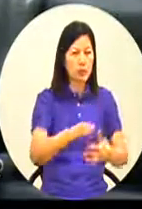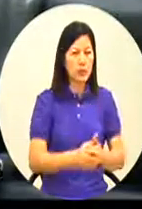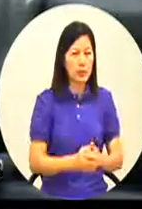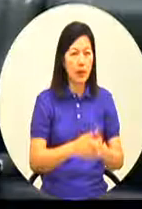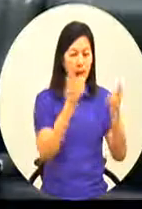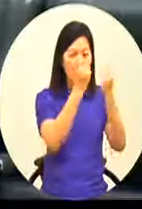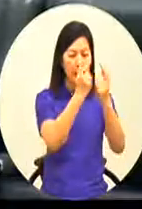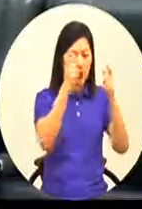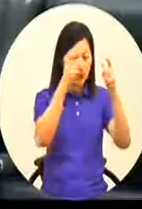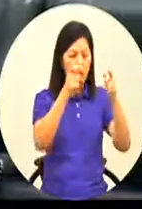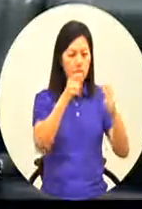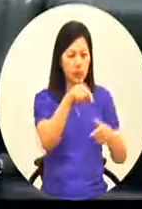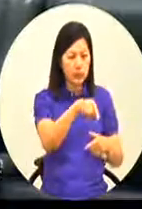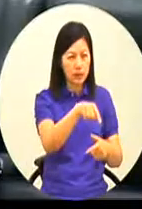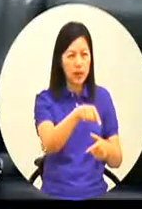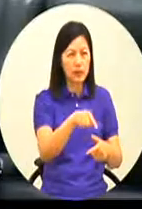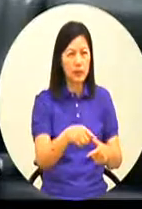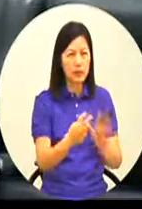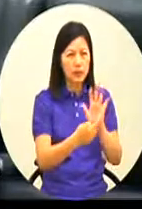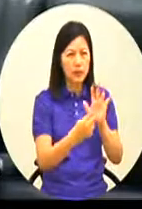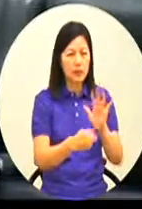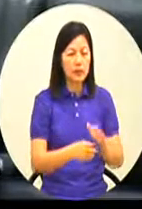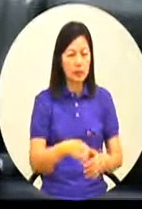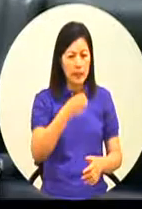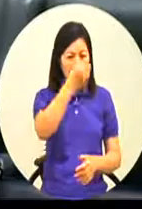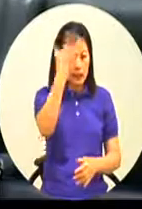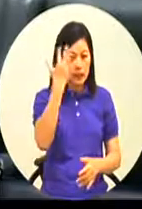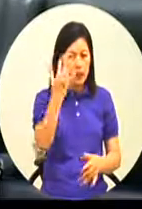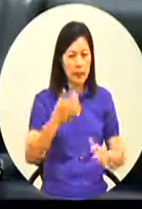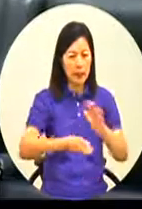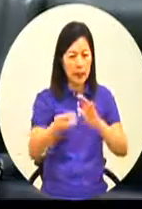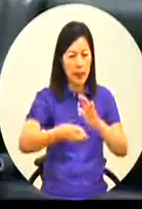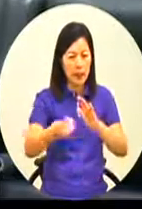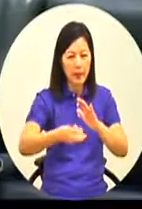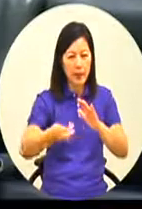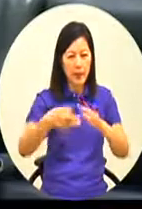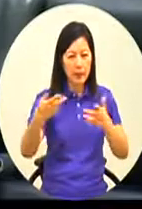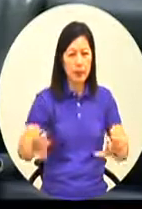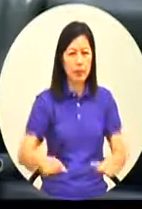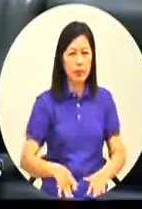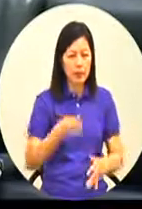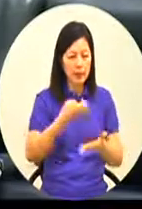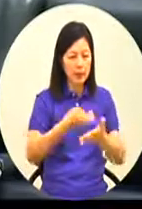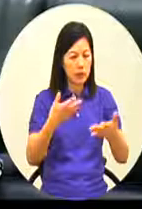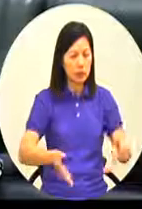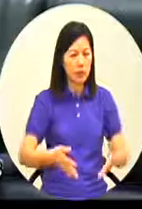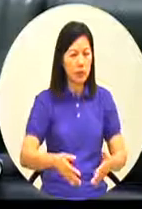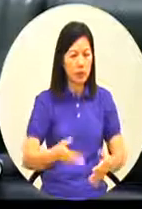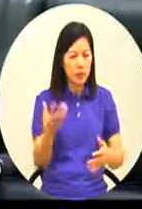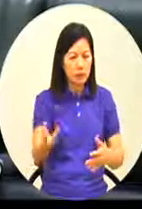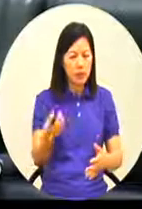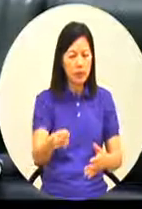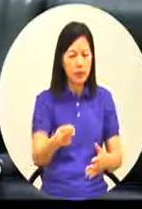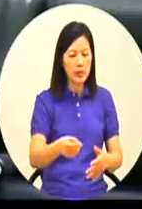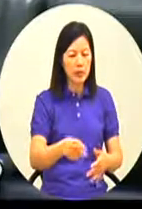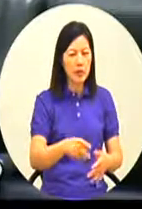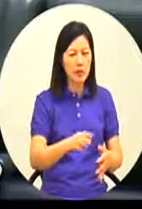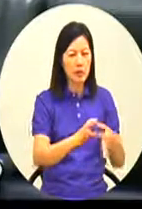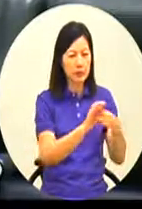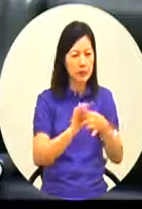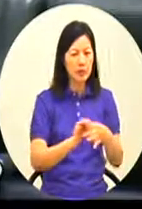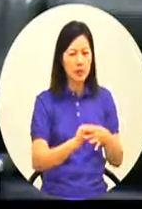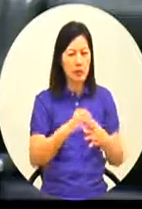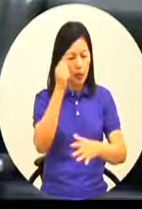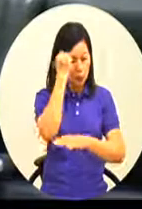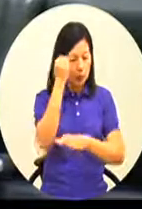讲，北高雄年轻人才外流的情况非常严重，那有一部分可能也牵涉到住宅，那我很期待是说